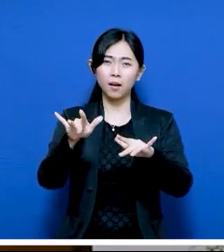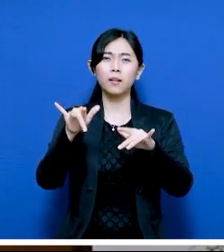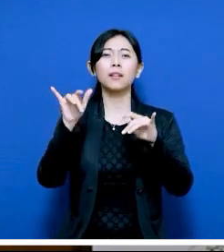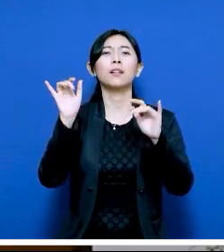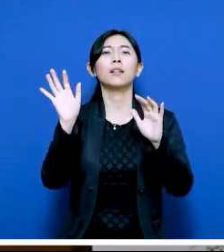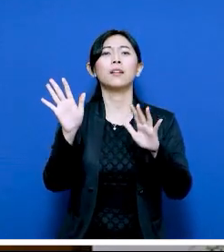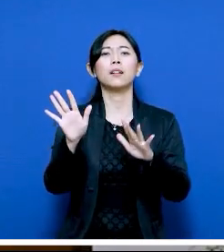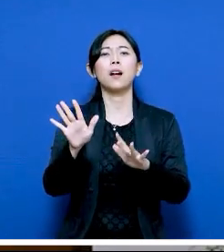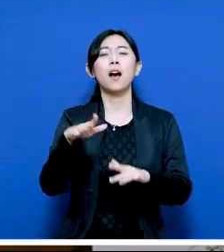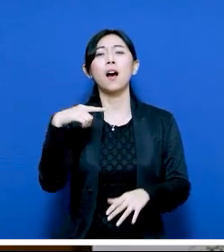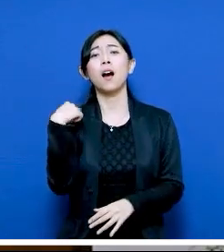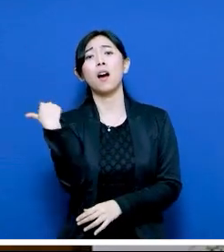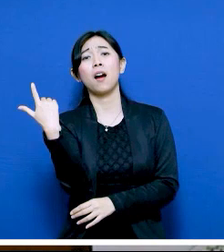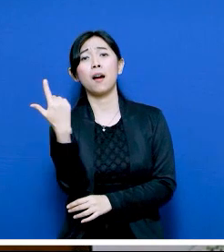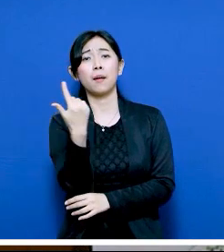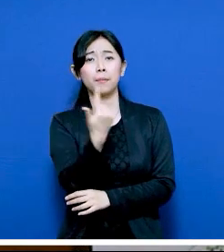Kasihani